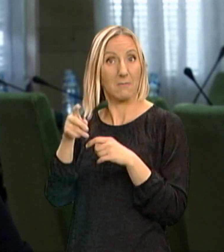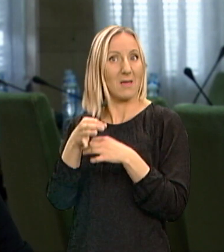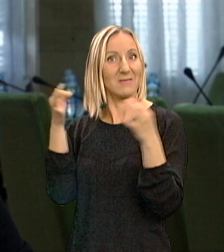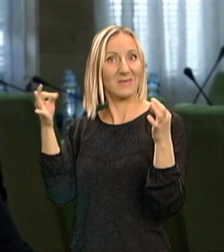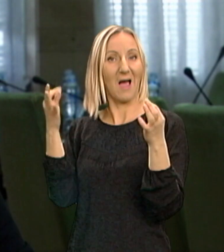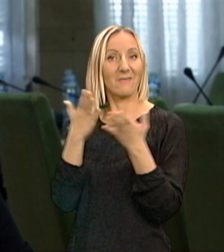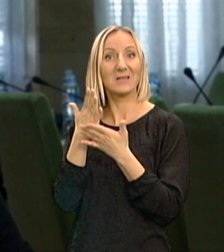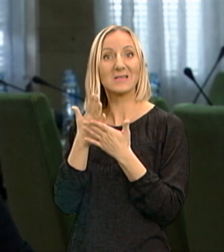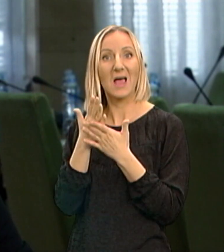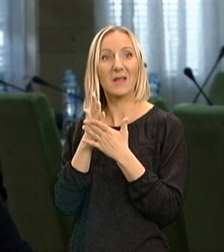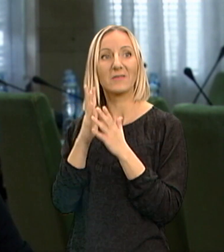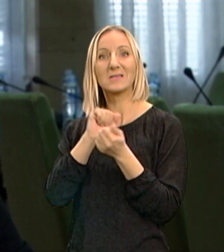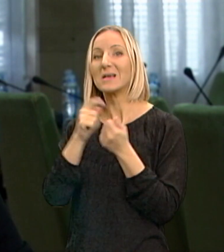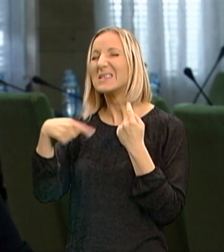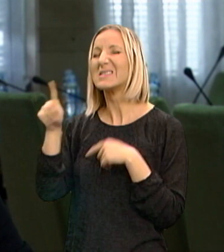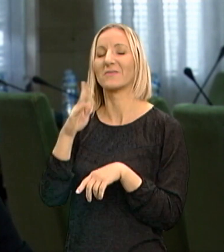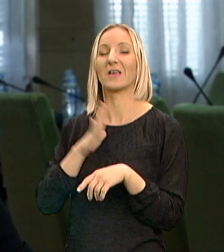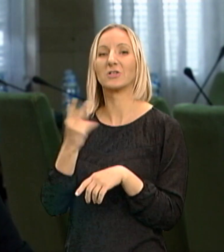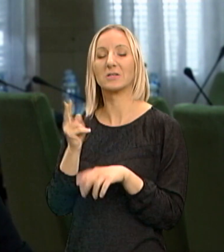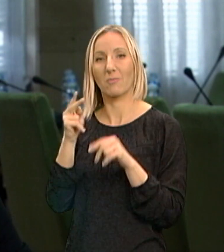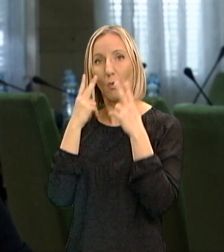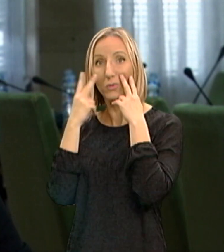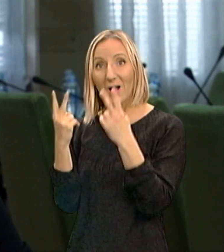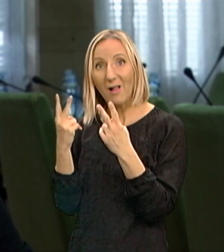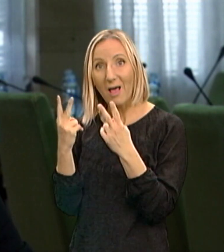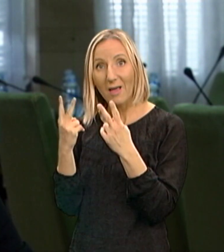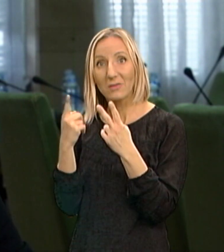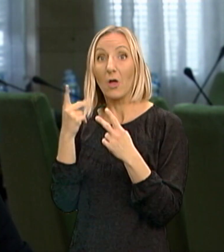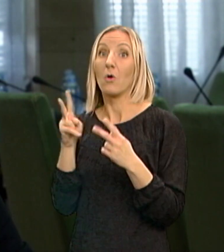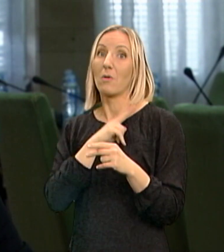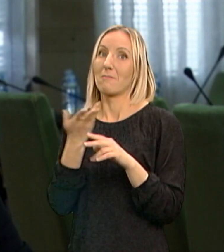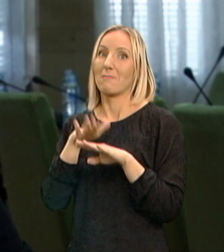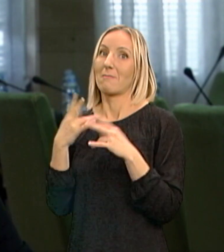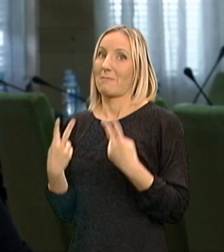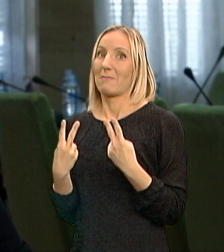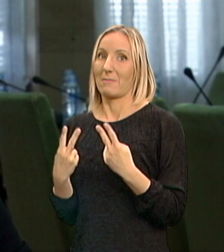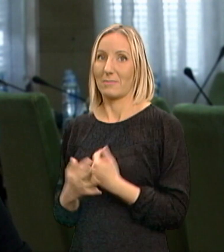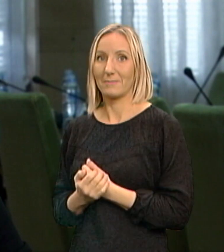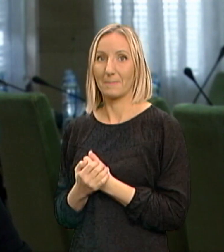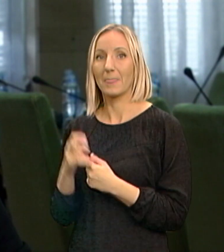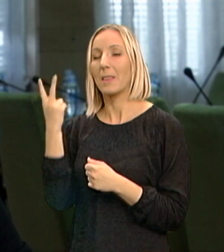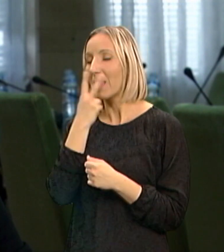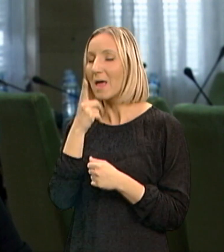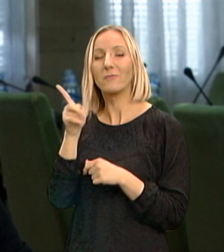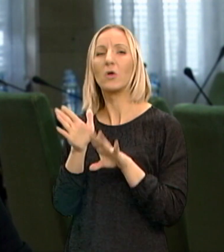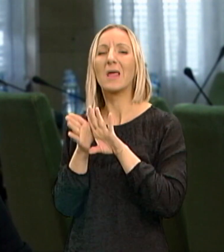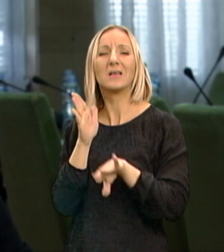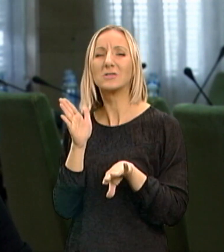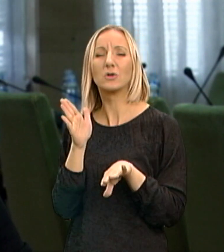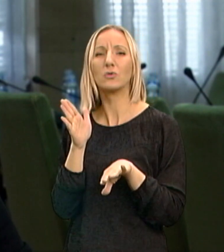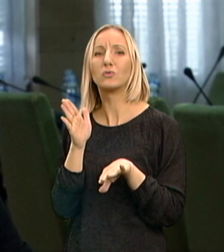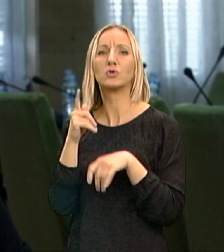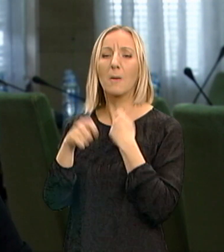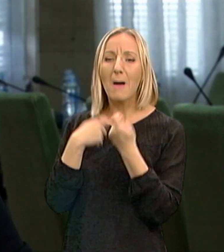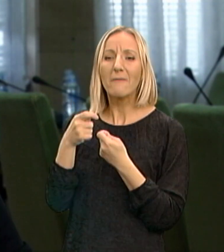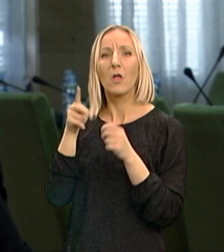servis, dostupan je svim građanima Srbije i ona u tom smislu ima dodatnu vrednost. Naravno, to ne isključuje bavljanje ovim